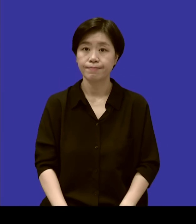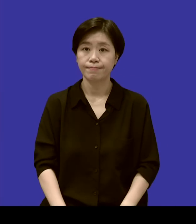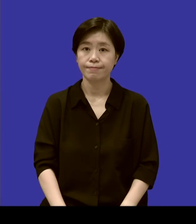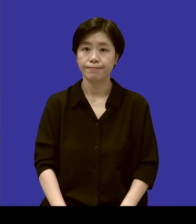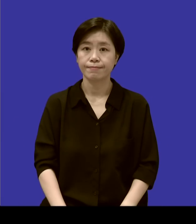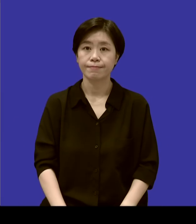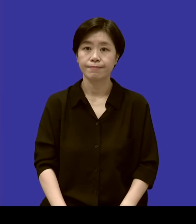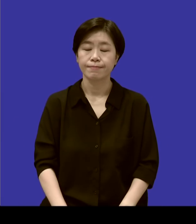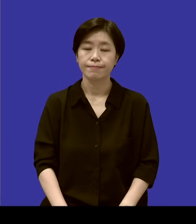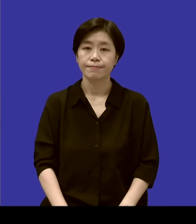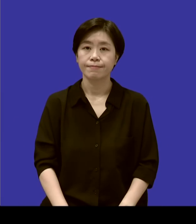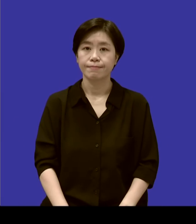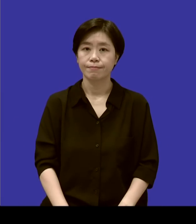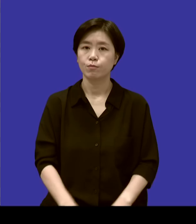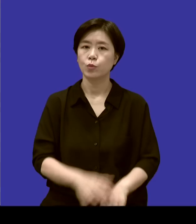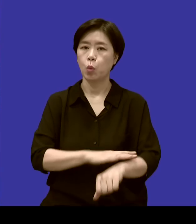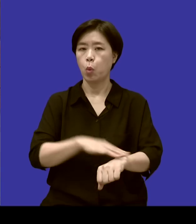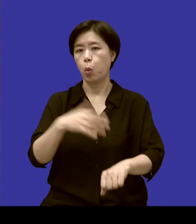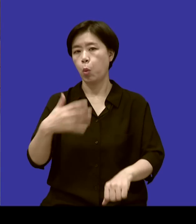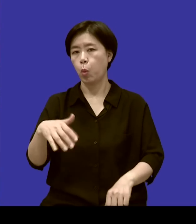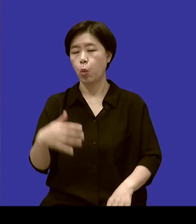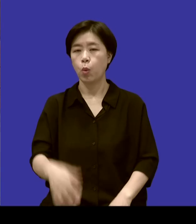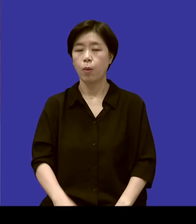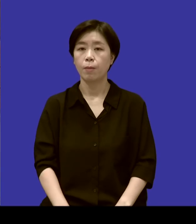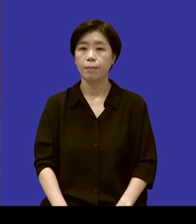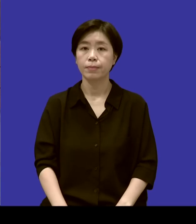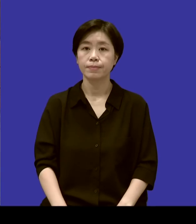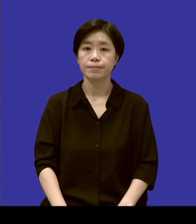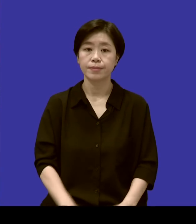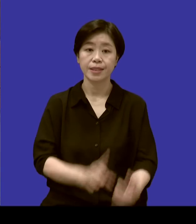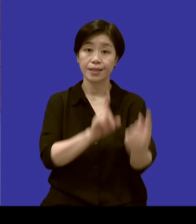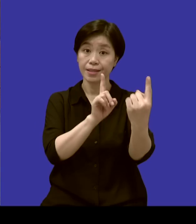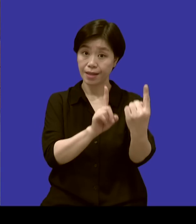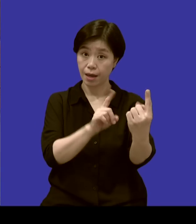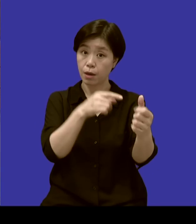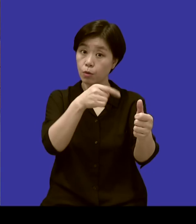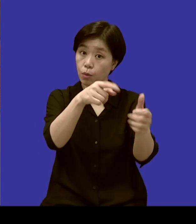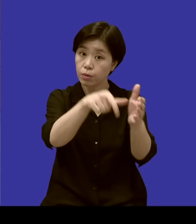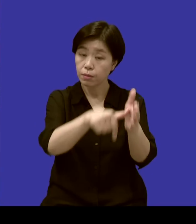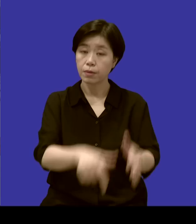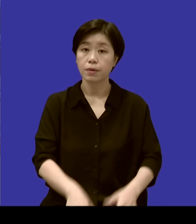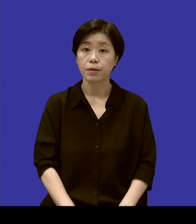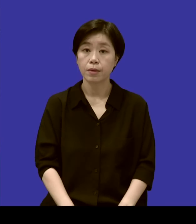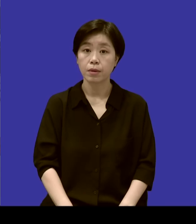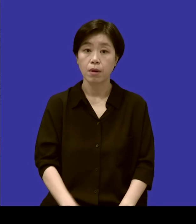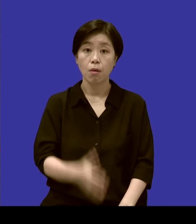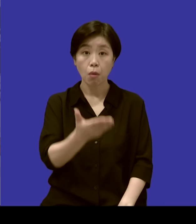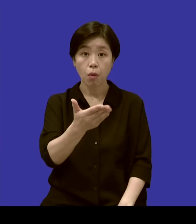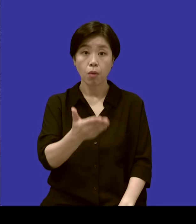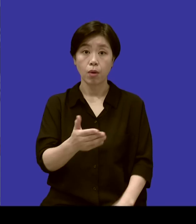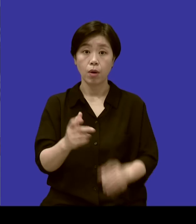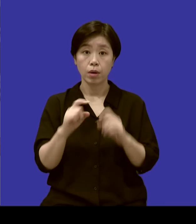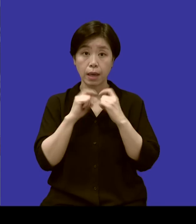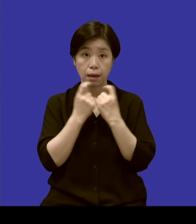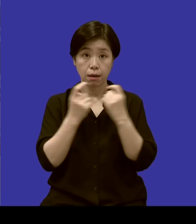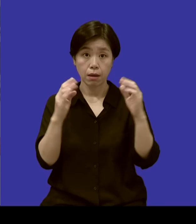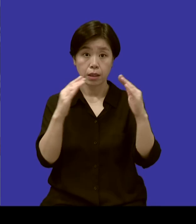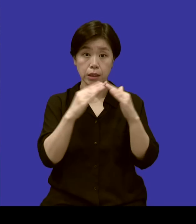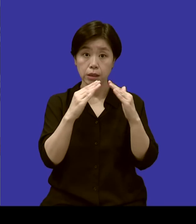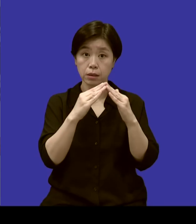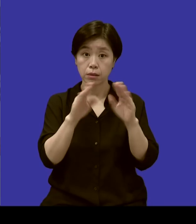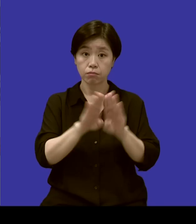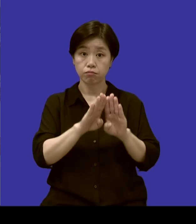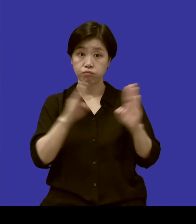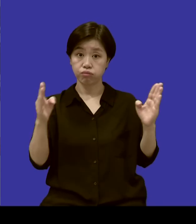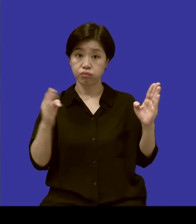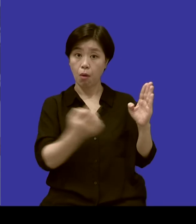계기예요. 대단하시네요. 아니 1대1로 사역을 할 때는 그리고 또 뭐 댁에서도 또 막 이렇게 같이 교제도